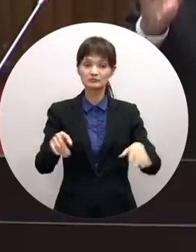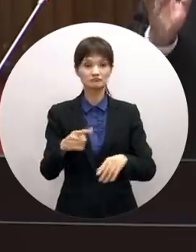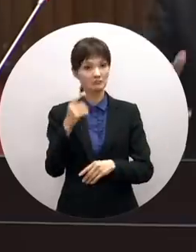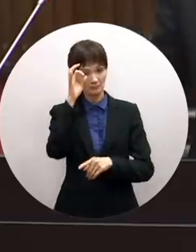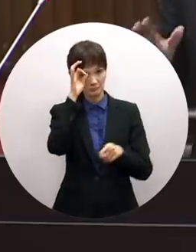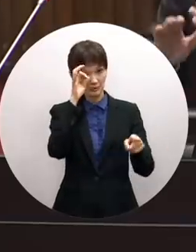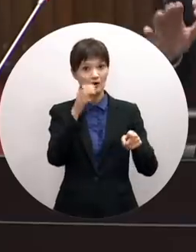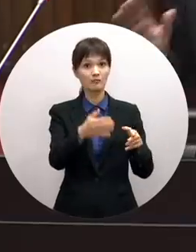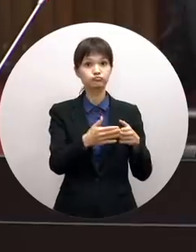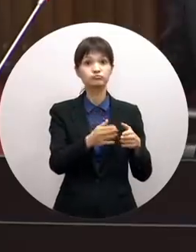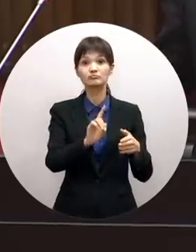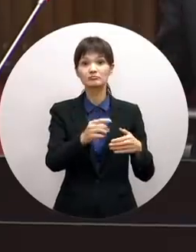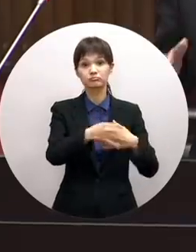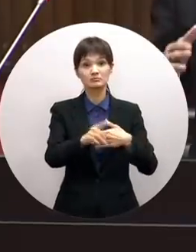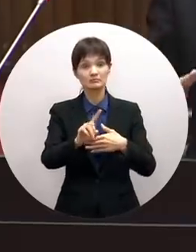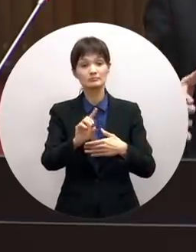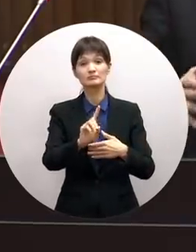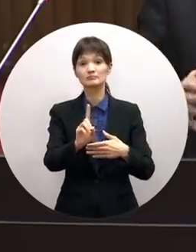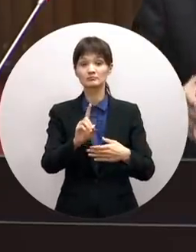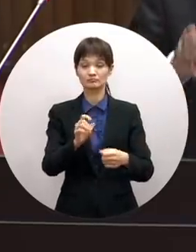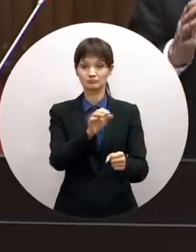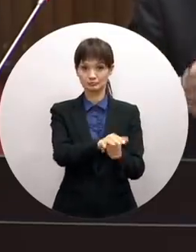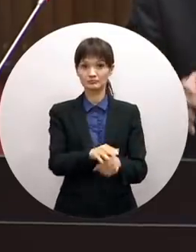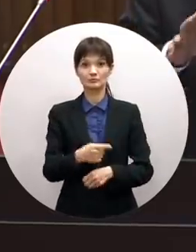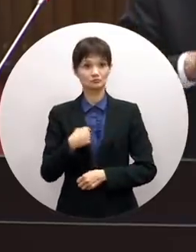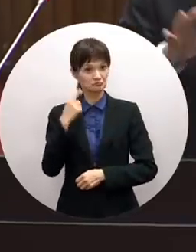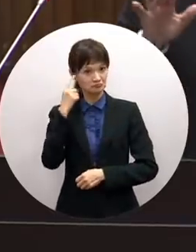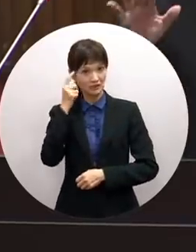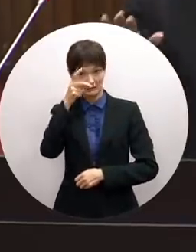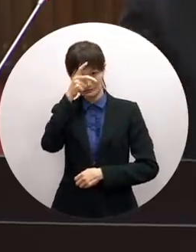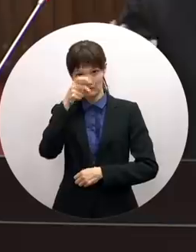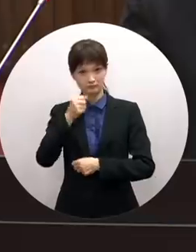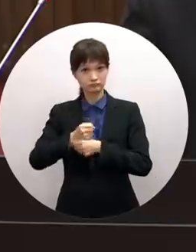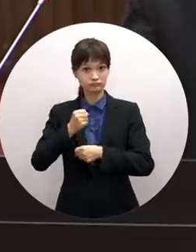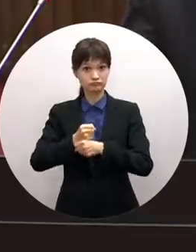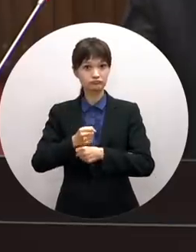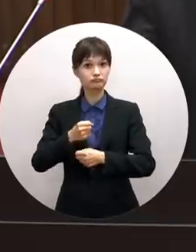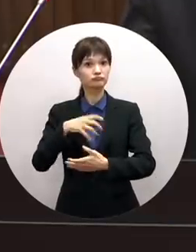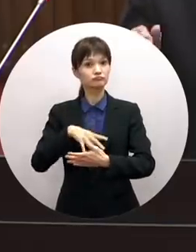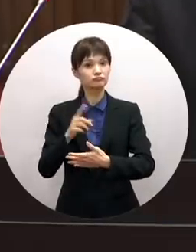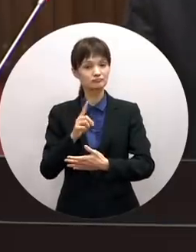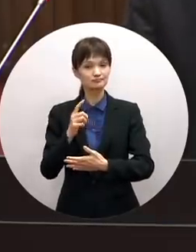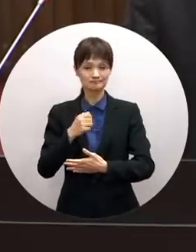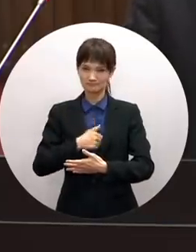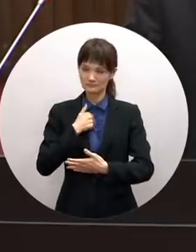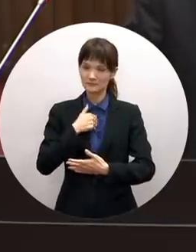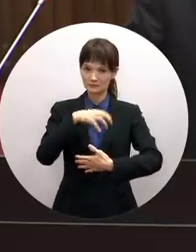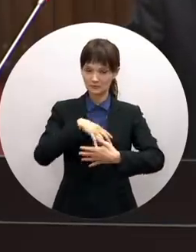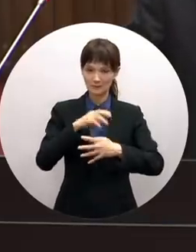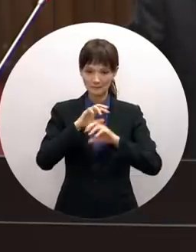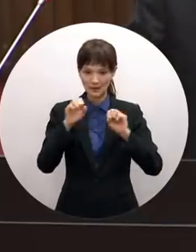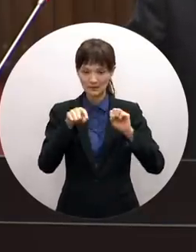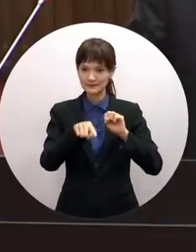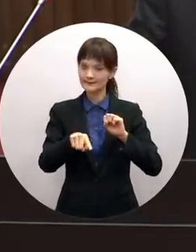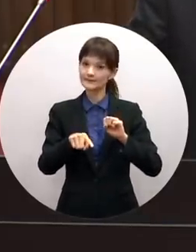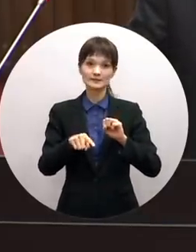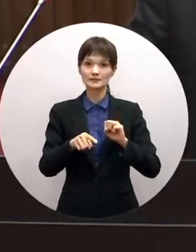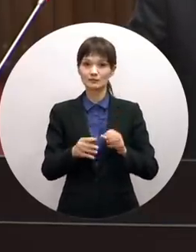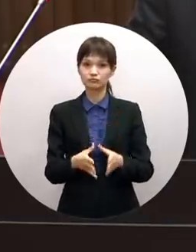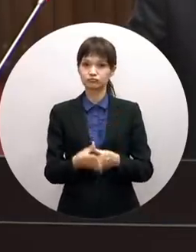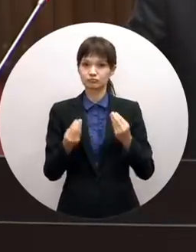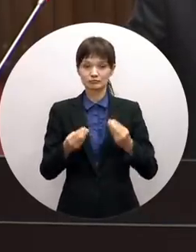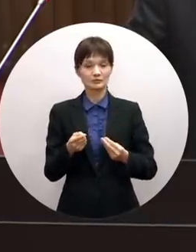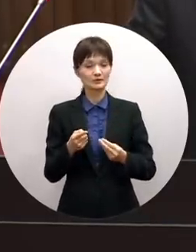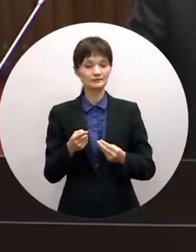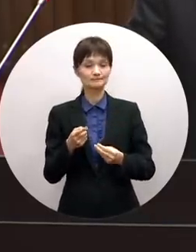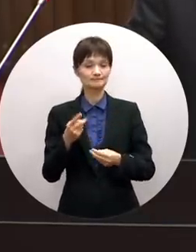关警察任务，我确实觉得警察有很多不必要的任务，确实是不应该加在警察